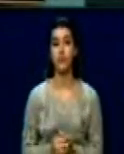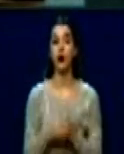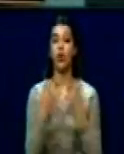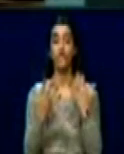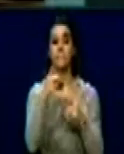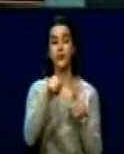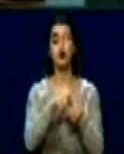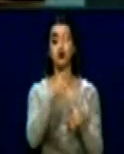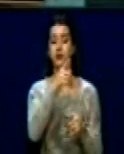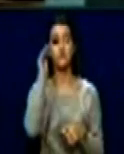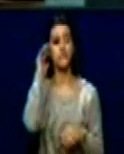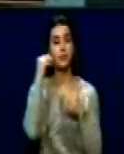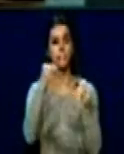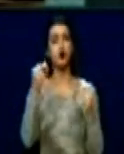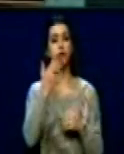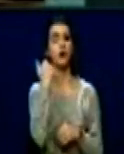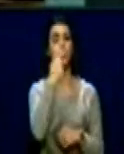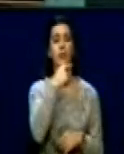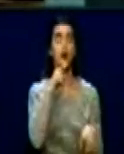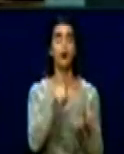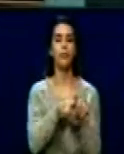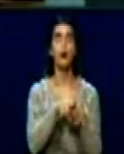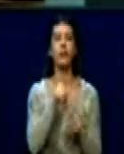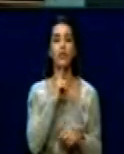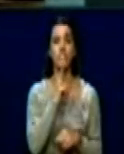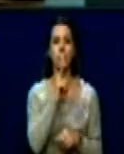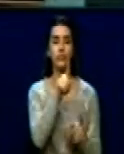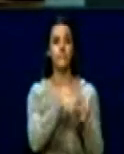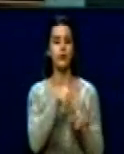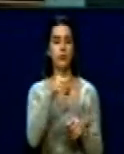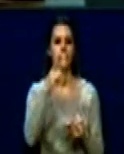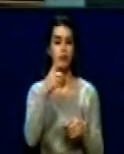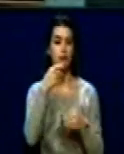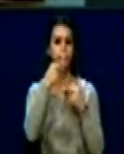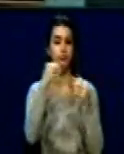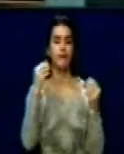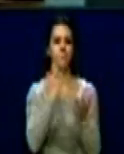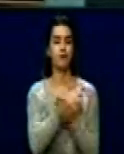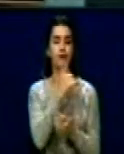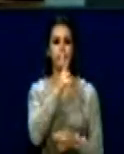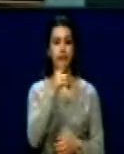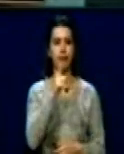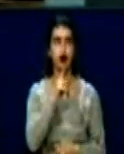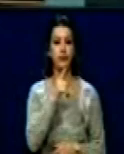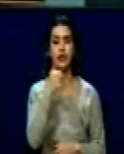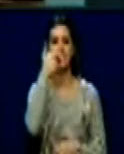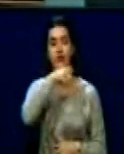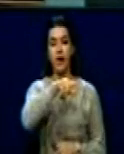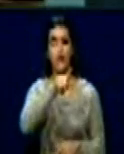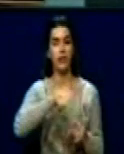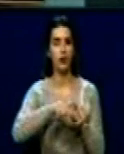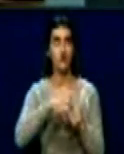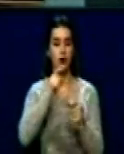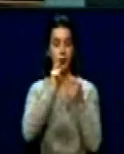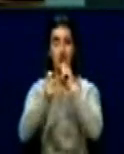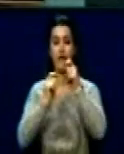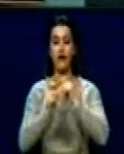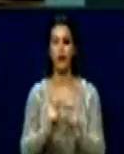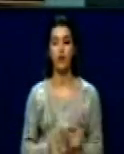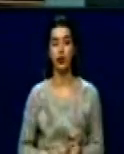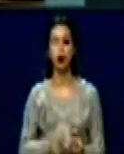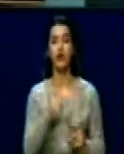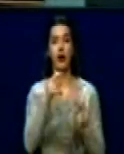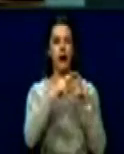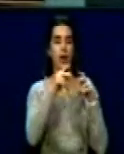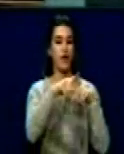fakt një pjesë e konsiderueshme e kësaj rritje është falë një marveshje, si që ka spjeguar djenë një takim ministri, të marveshjes mes